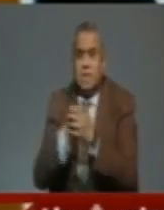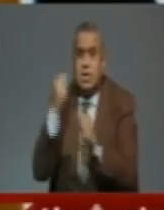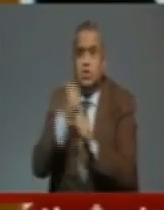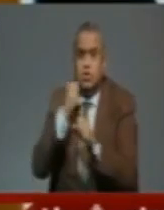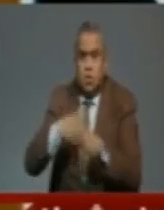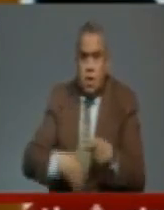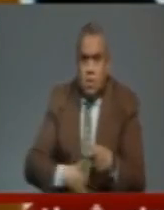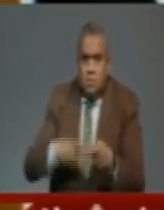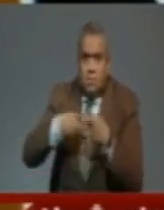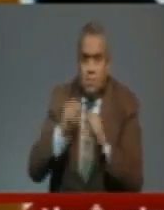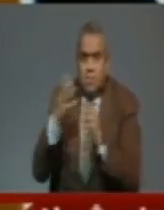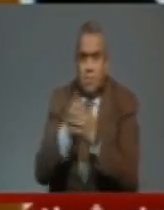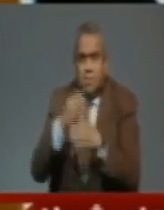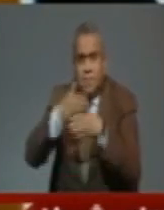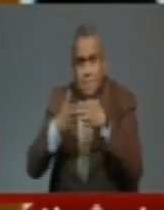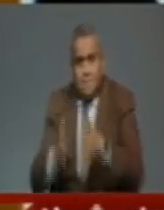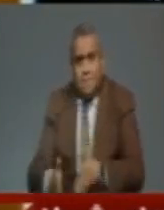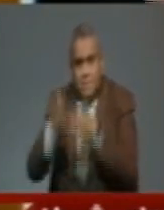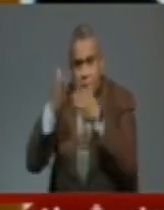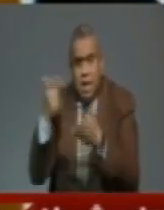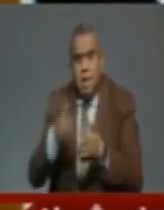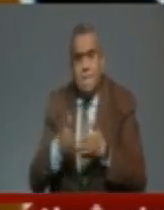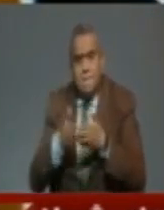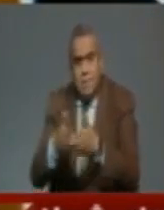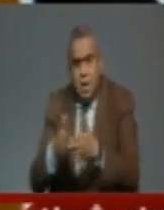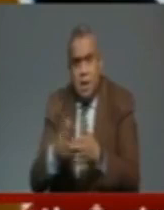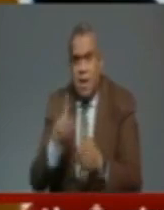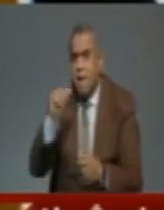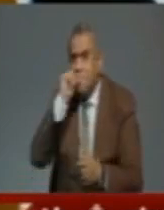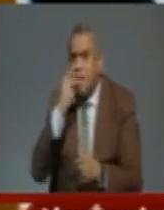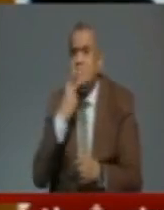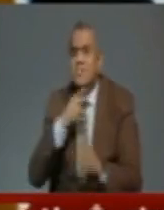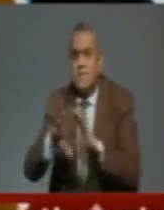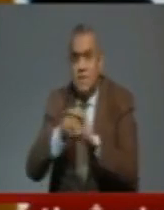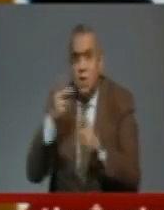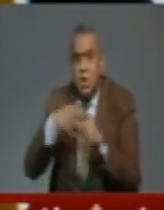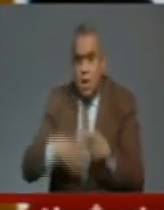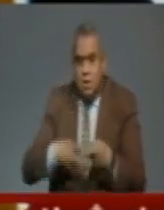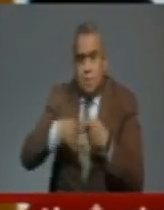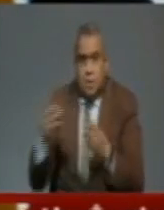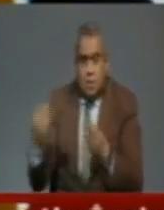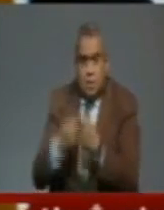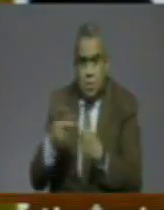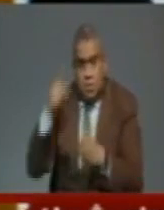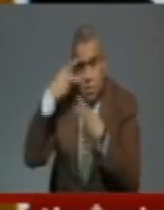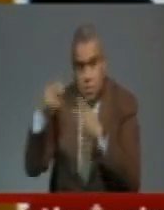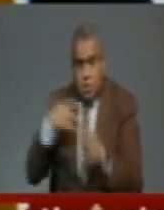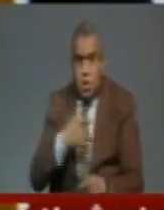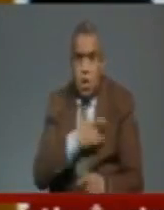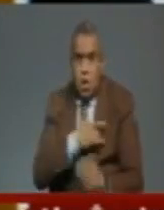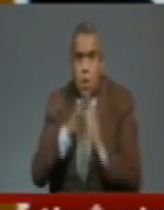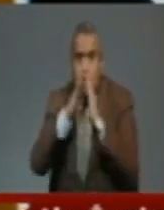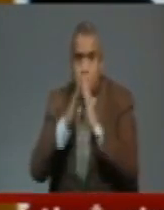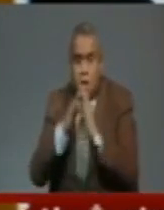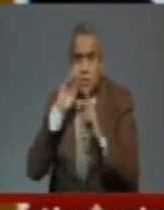الفوقيه فنم دي عباره عن المباني والمرافق ومحطات المعالجه وكل الكلام ده زائد المعدات. وافق فقط حبا في مصر وتقديرا لحضرتك